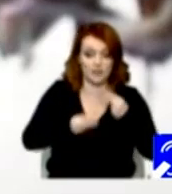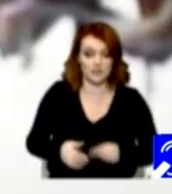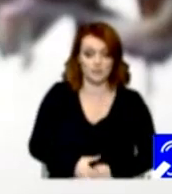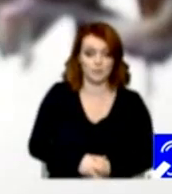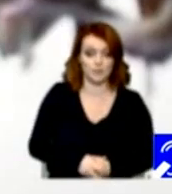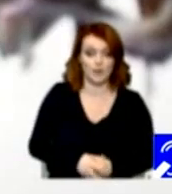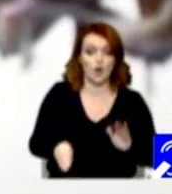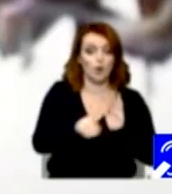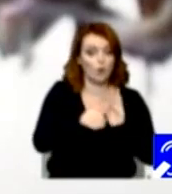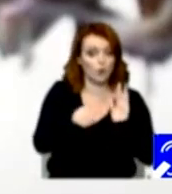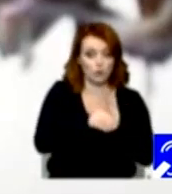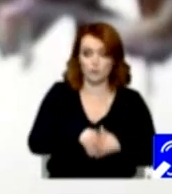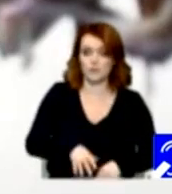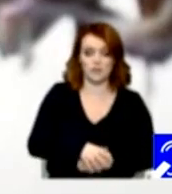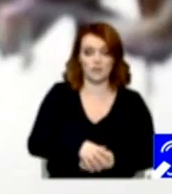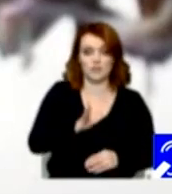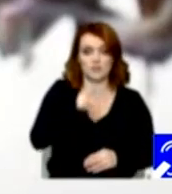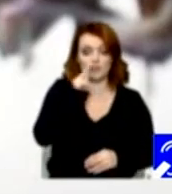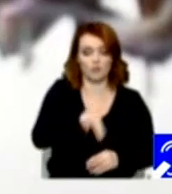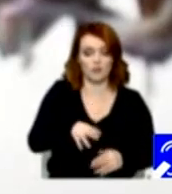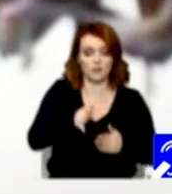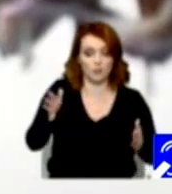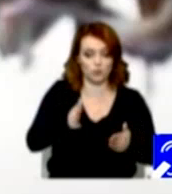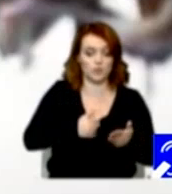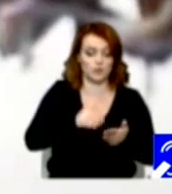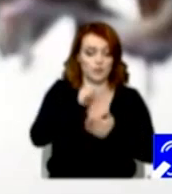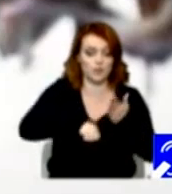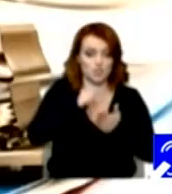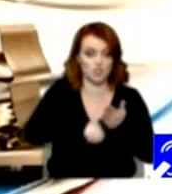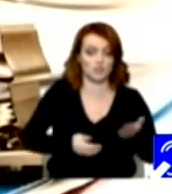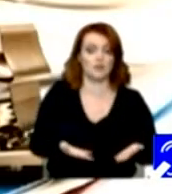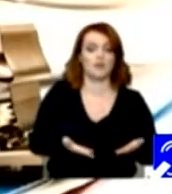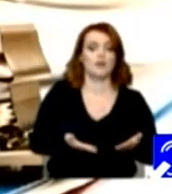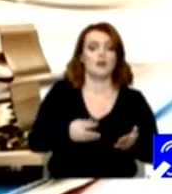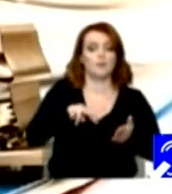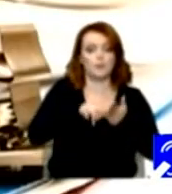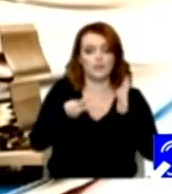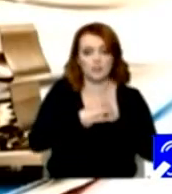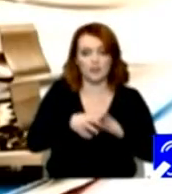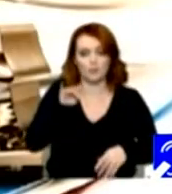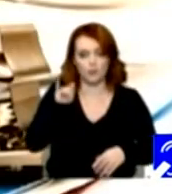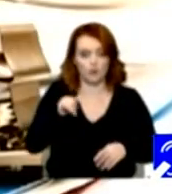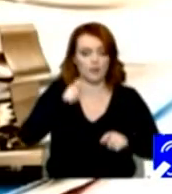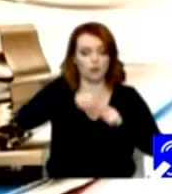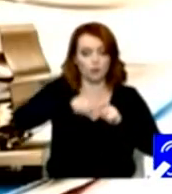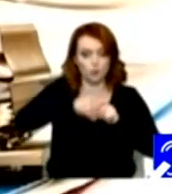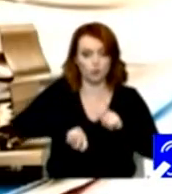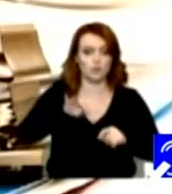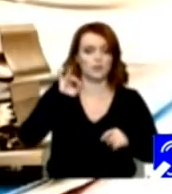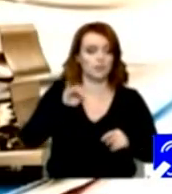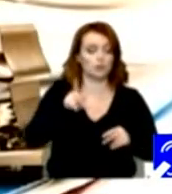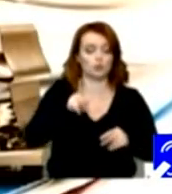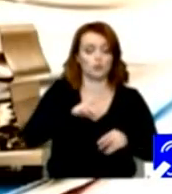Moldova am corupția este determinată de mai mulți factori cadrul de reglementare ambigu planificarea defectuoasă A controalelor dar și lipsa